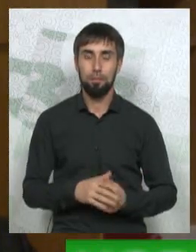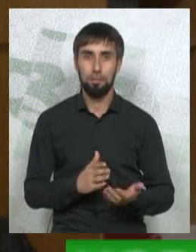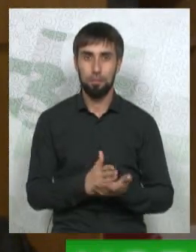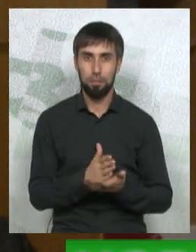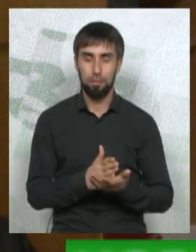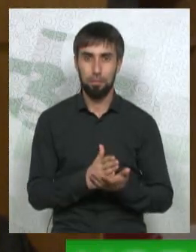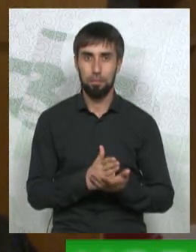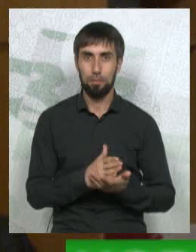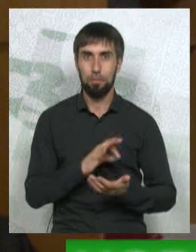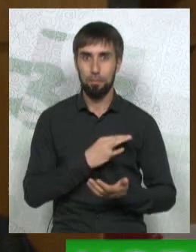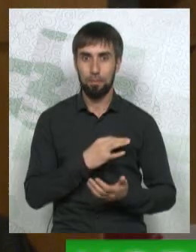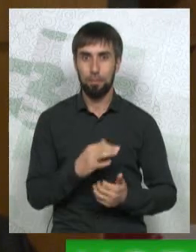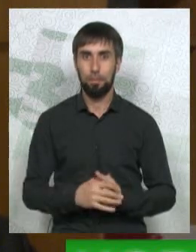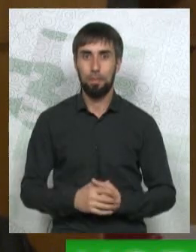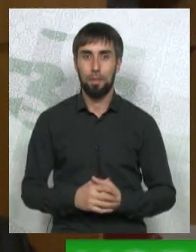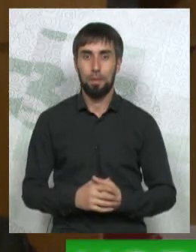ветеранов разведки.